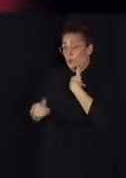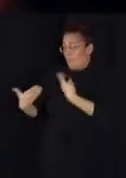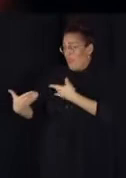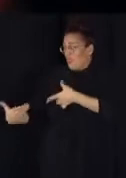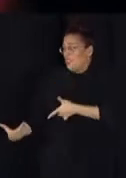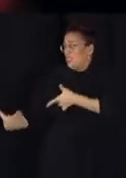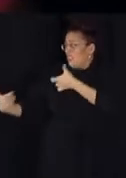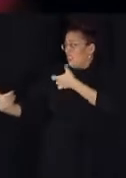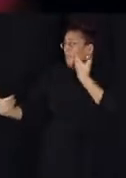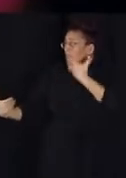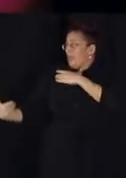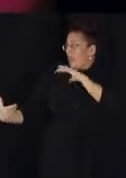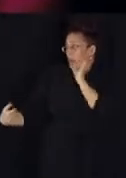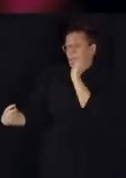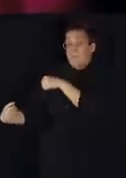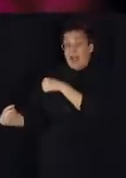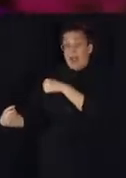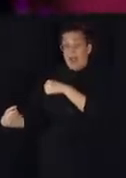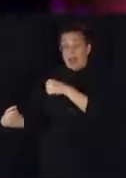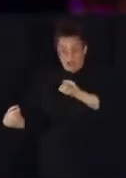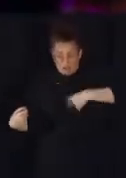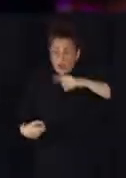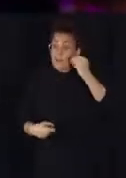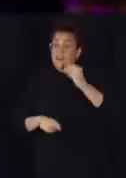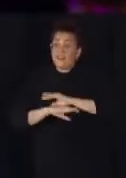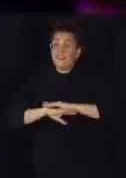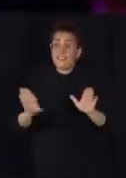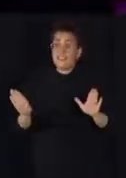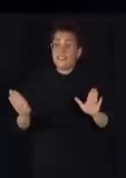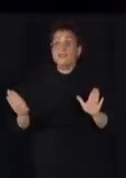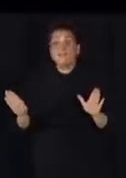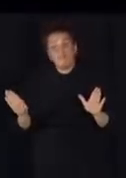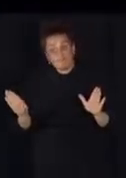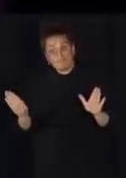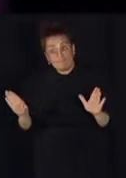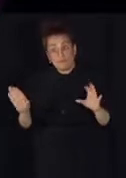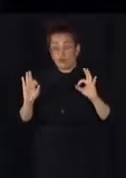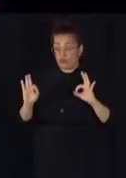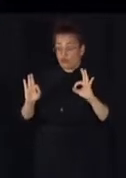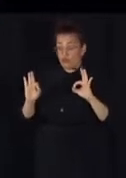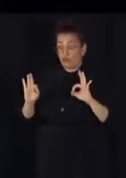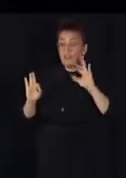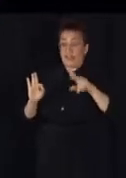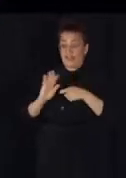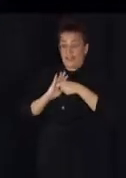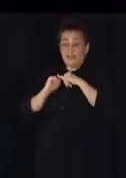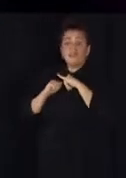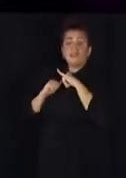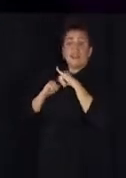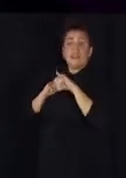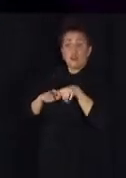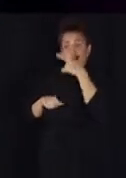perdus. » Cela veut tout dire. 12 ans, c'est le temps qu'il nous reste, selon le